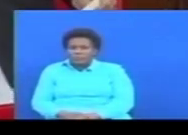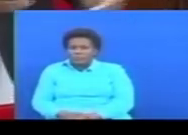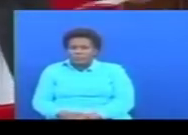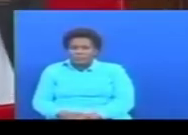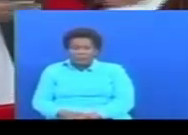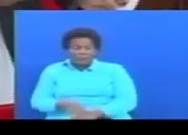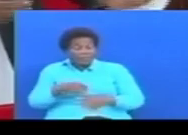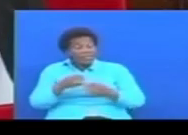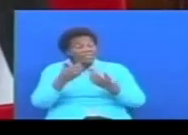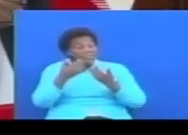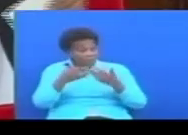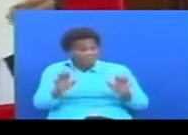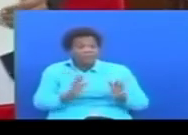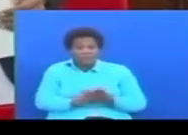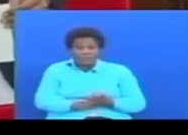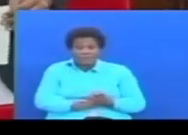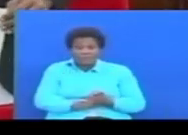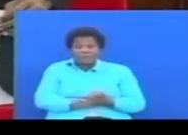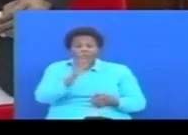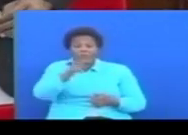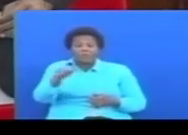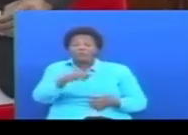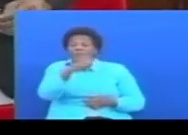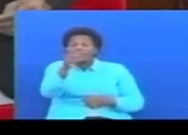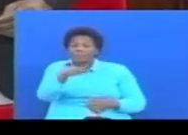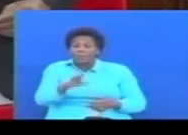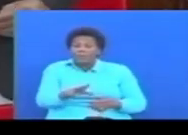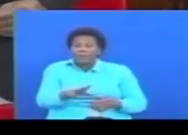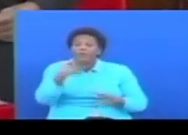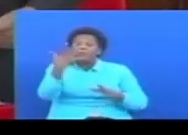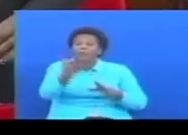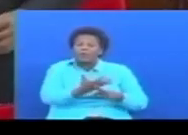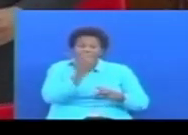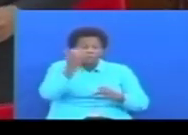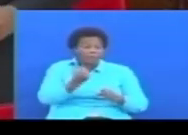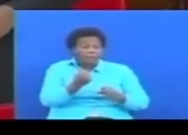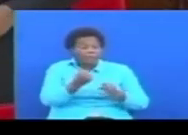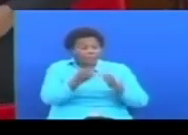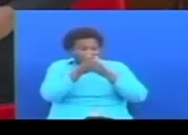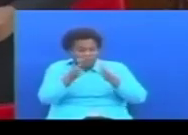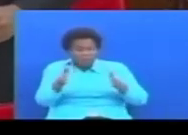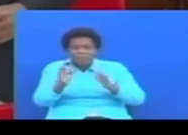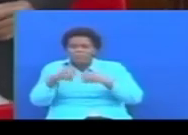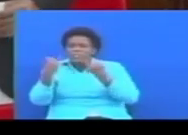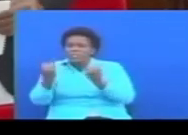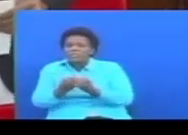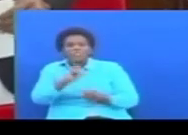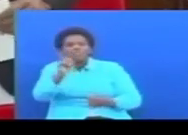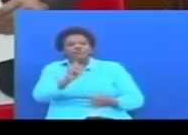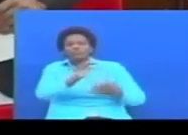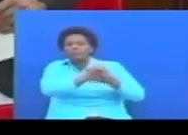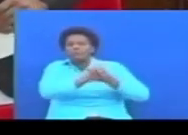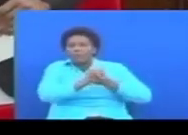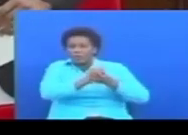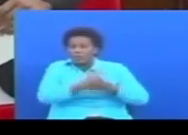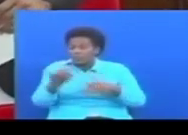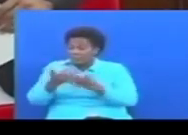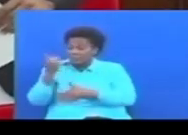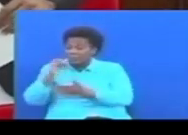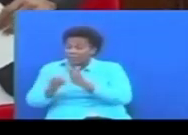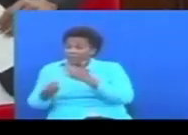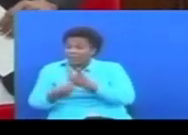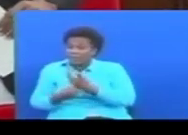Wazanzibari pia wapo wengi wanapata fursa katika taasisi hata ambazo sio za muungano, kwa sababu kwenye nafasi